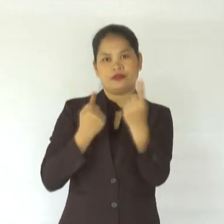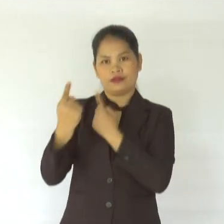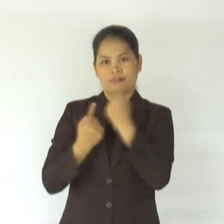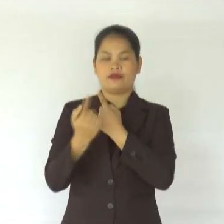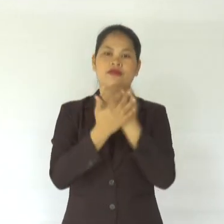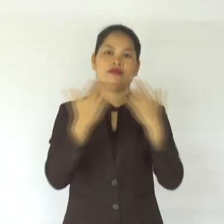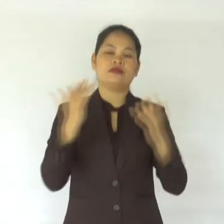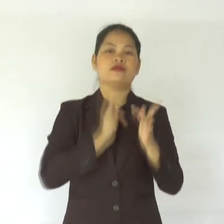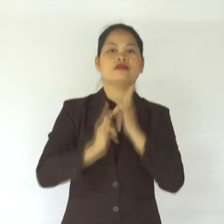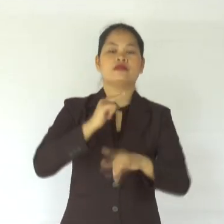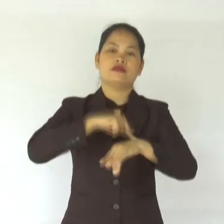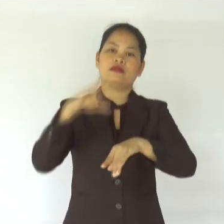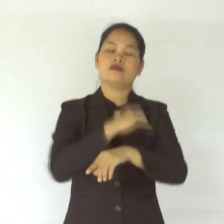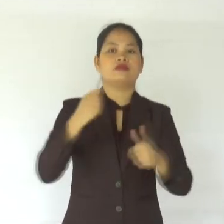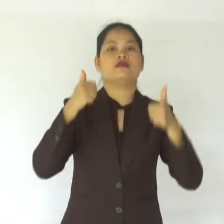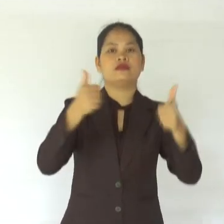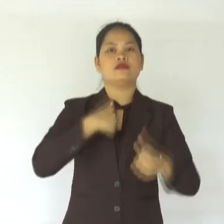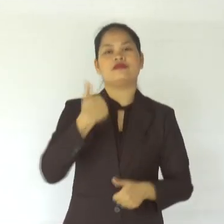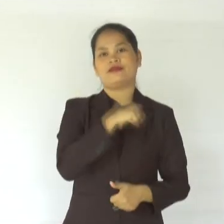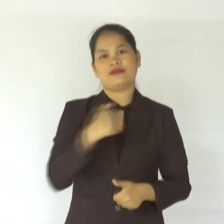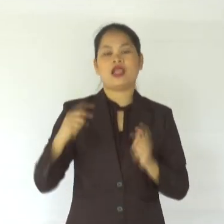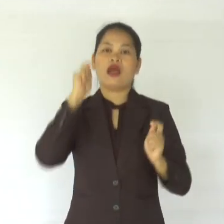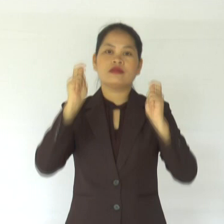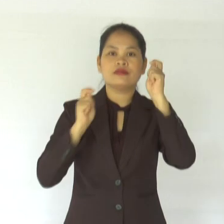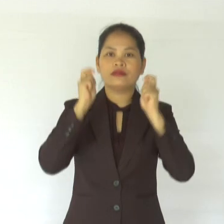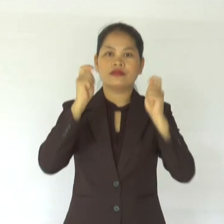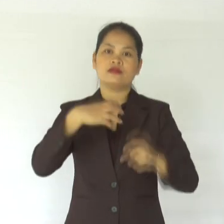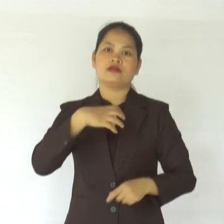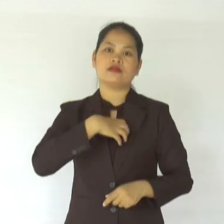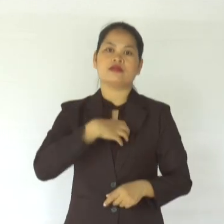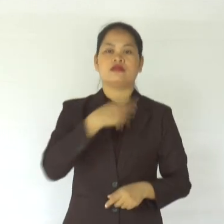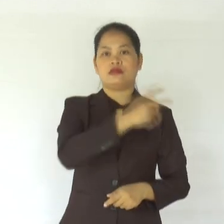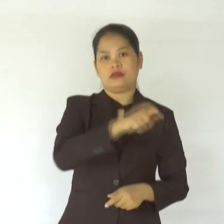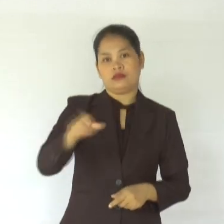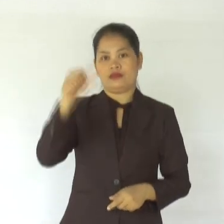sầm dây là thầu. Nhưng trong ai nhẹ đầu tay, đưa co tam hạ cung xây tiền.